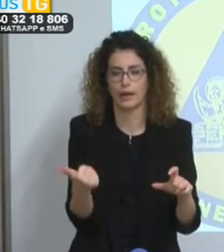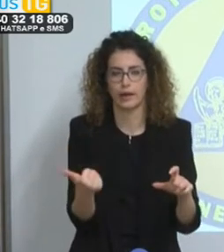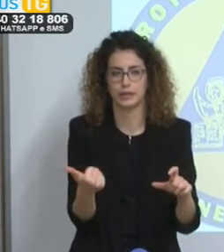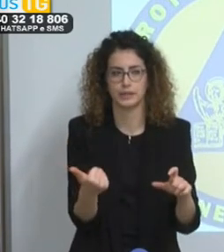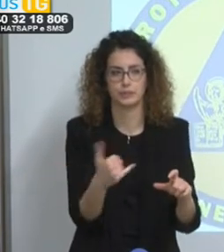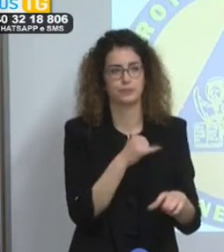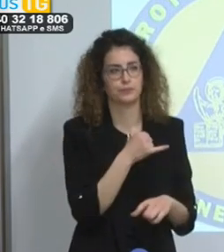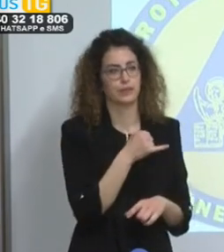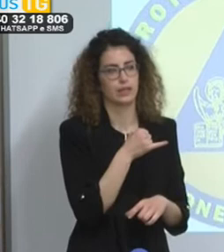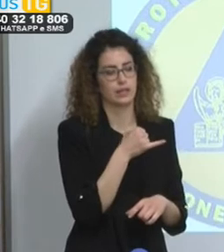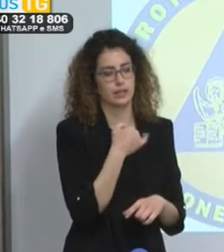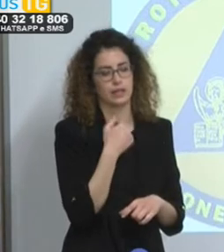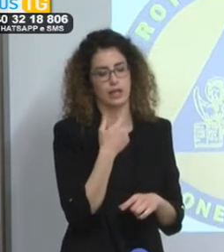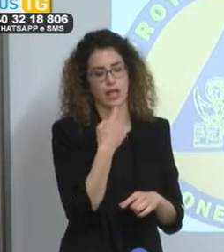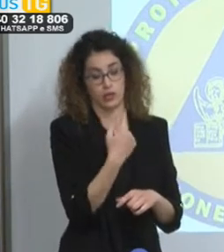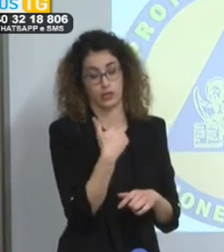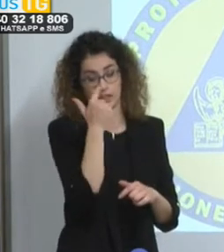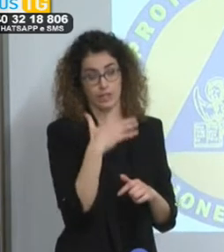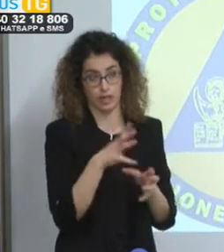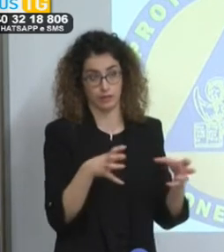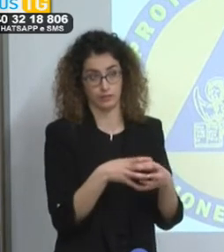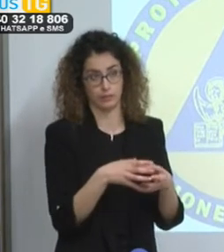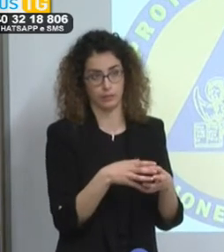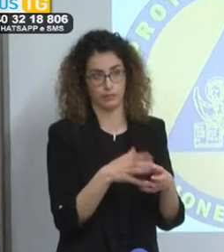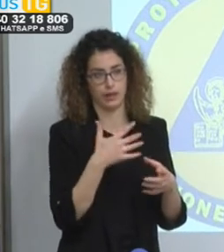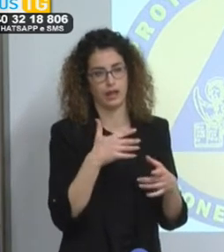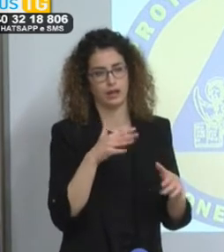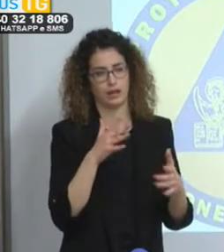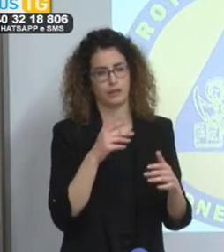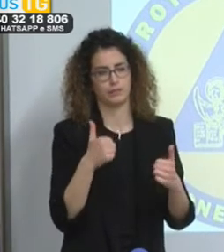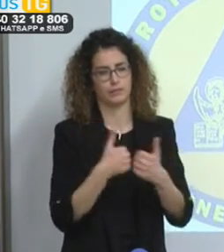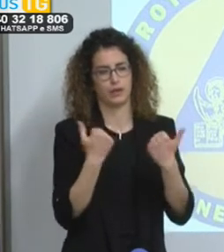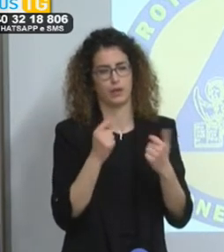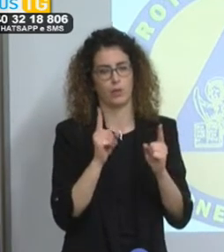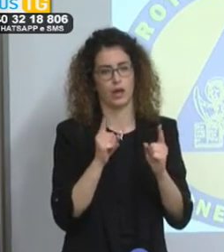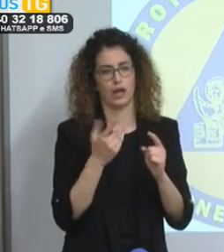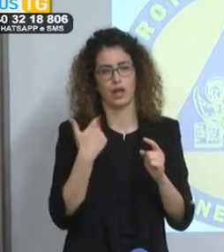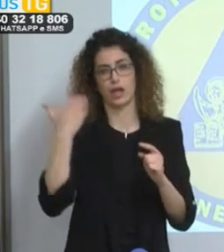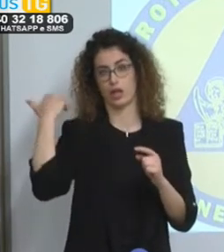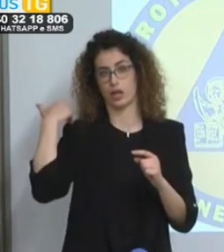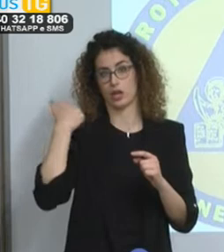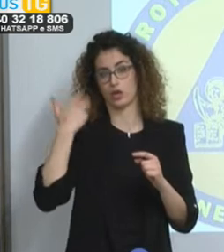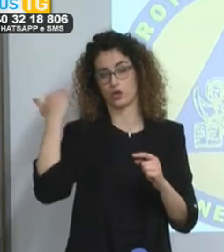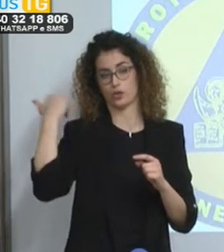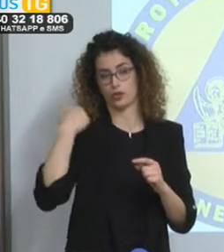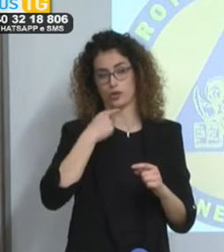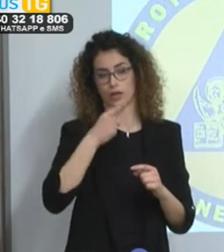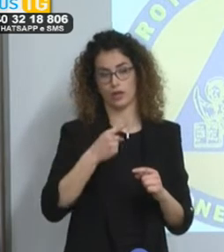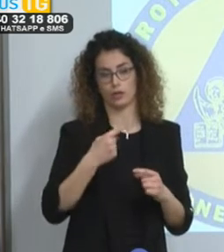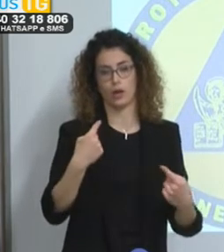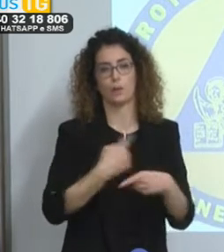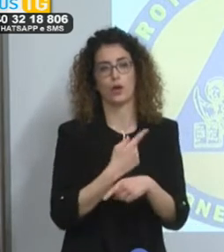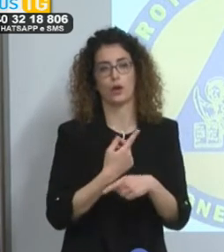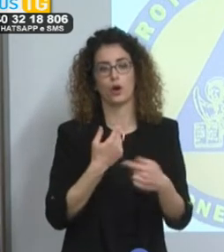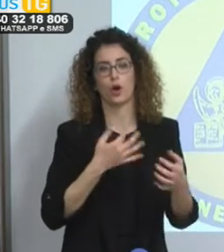Si dicevano consapevoli infatti di questo, sì. Però notavano una distonia tra quello che lei aveva annunciato nei giorni scorsi e poi l'organizzazione pratica, in questo caso della ULS 3. Ma in